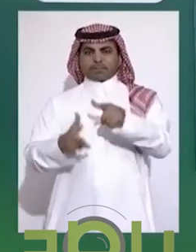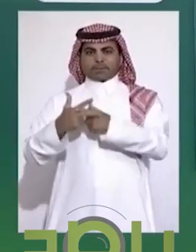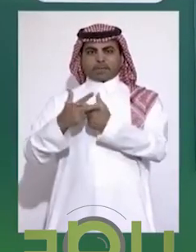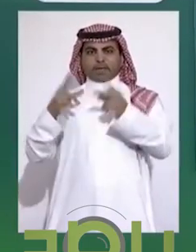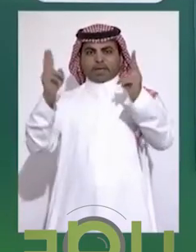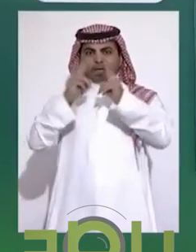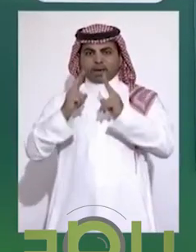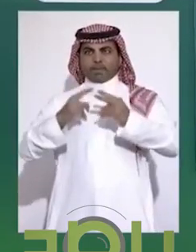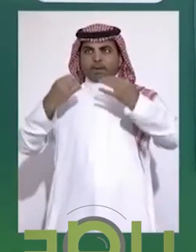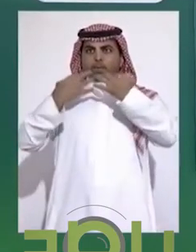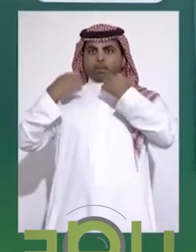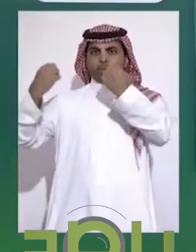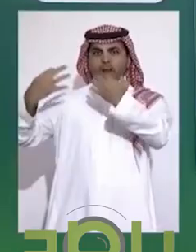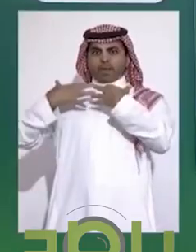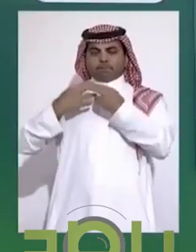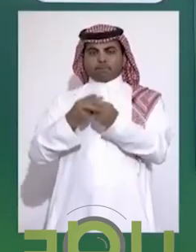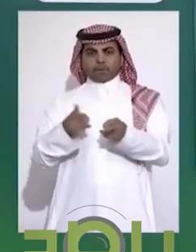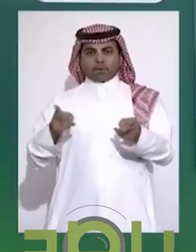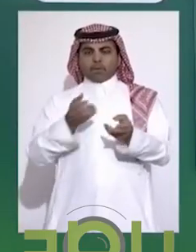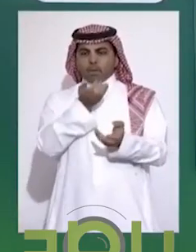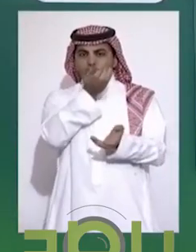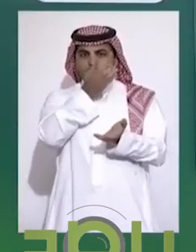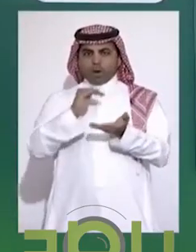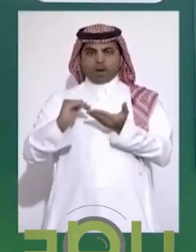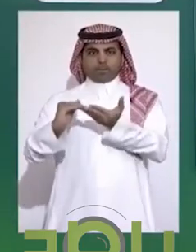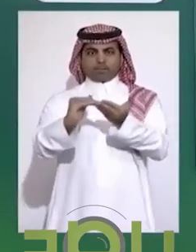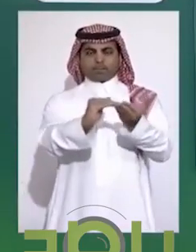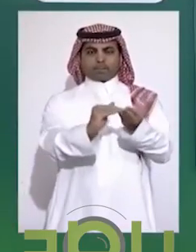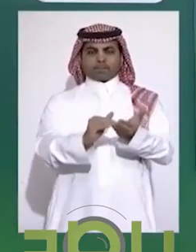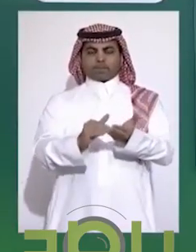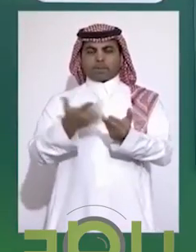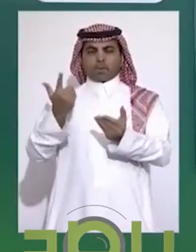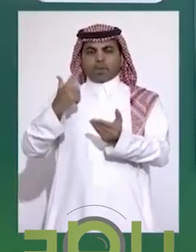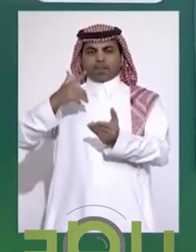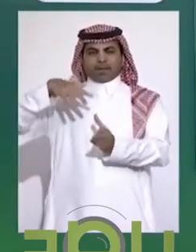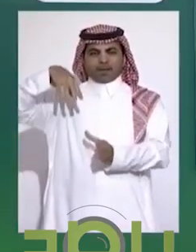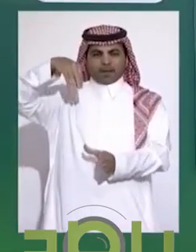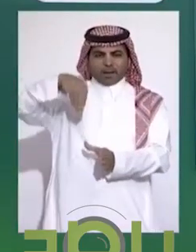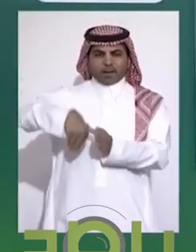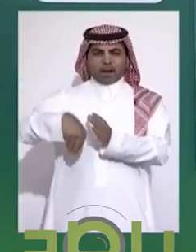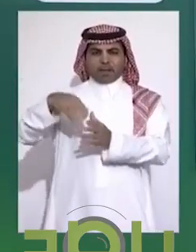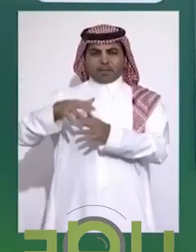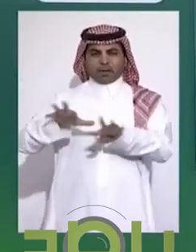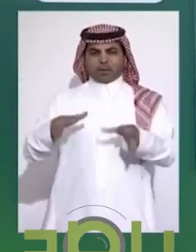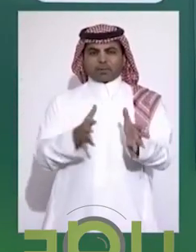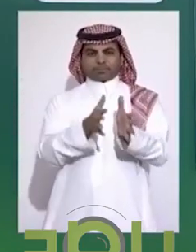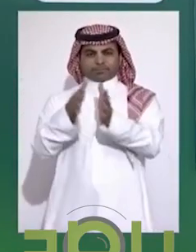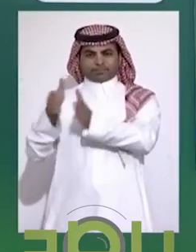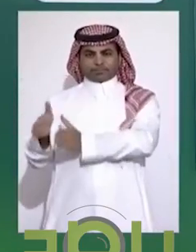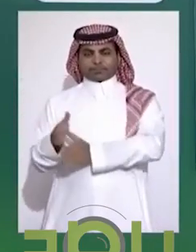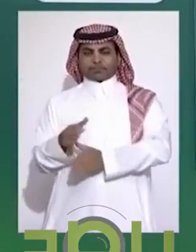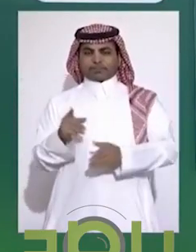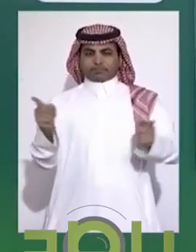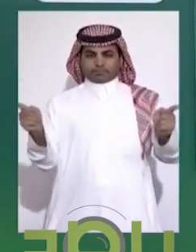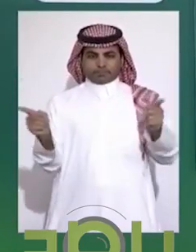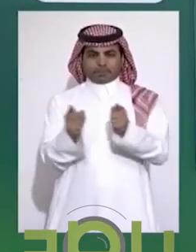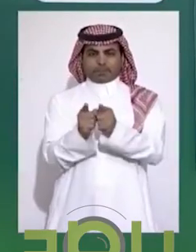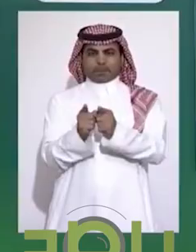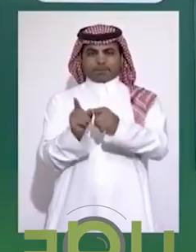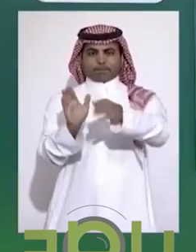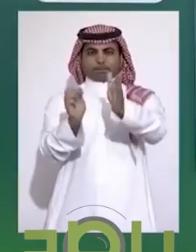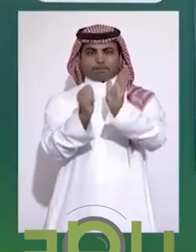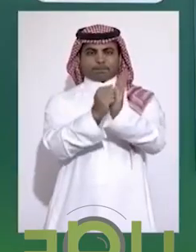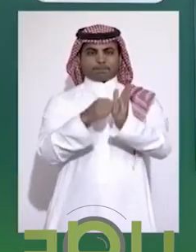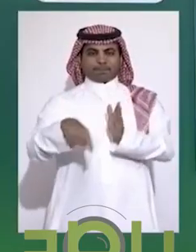والكهرباء والتكييف وخدمات إيصال الماء وكذلك صهاريج الصرف الصحي. يسمح في أضيق نطاق